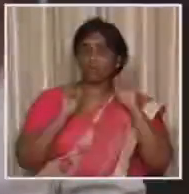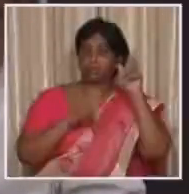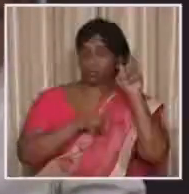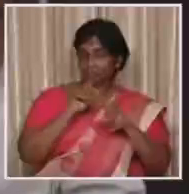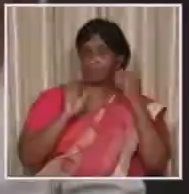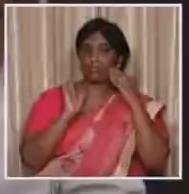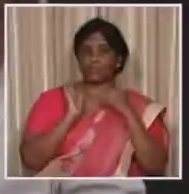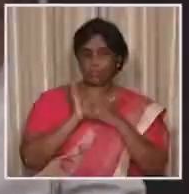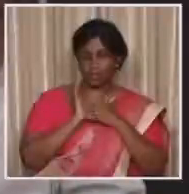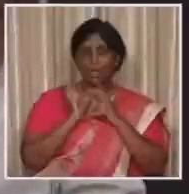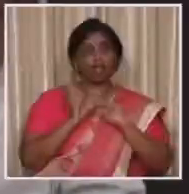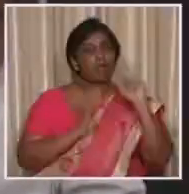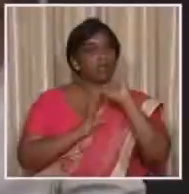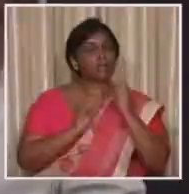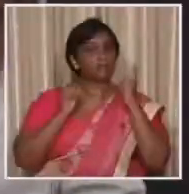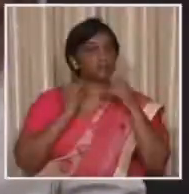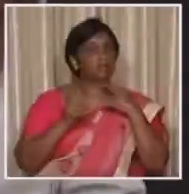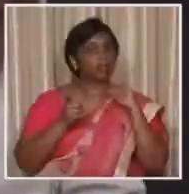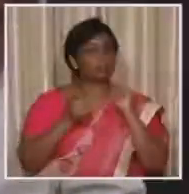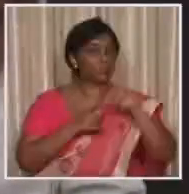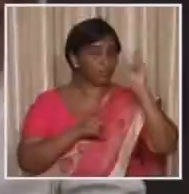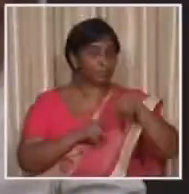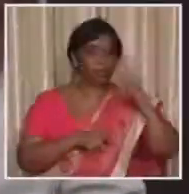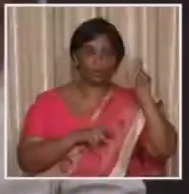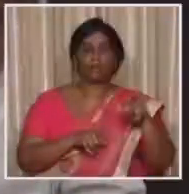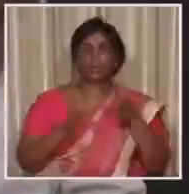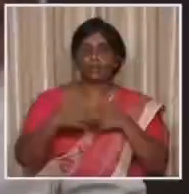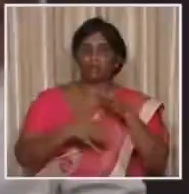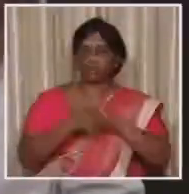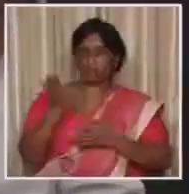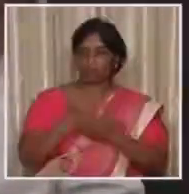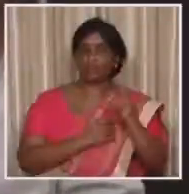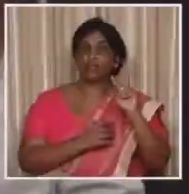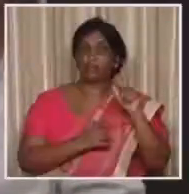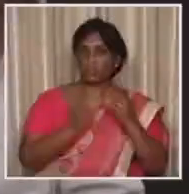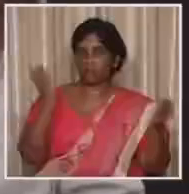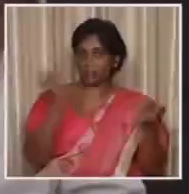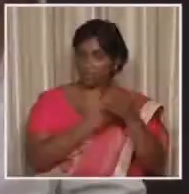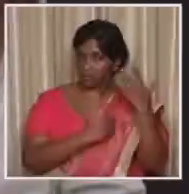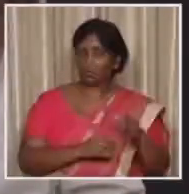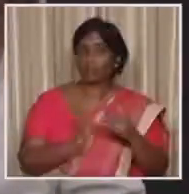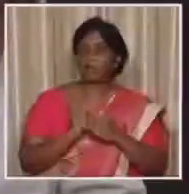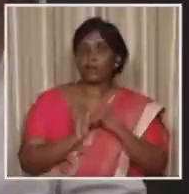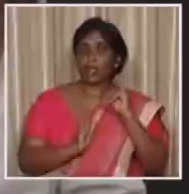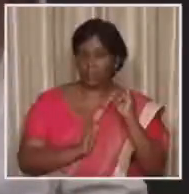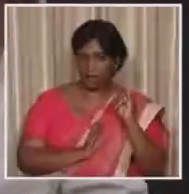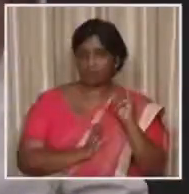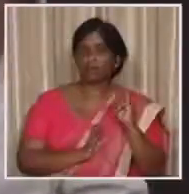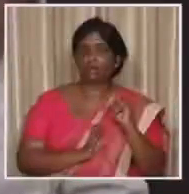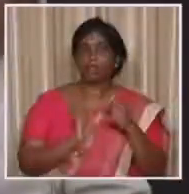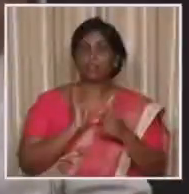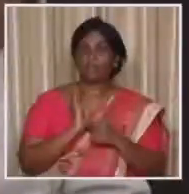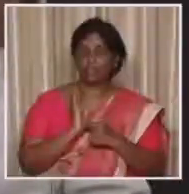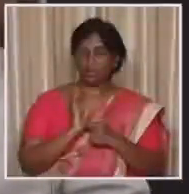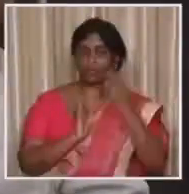ගැන ආසියානු ක්‍රීඩා තරගාවලියේ දිනපු ක්‍රීඩකයෝ ගැන. ඒකට කැබිනට් පත්‍රිකාවක් 27 වෙනිදා ගිහිල්ලා තියෙනවා. මිලියන 60ක් මම හිතනවා තරුෂි